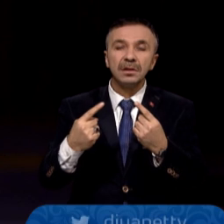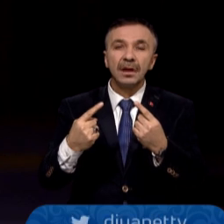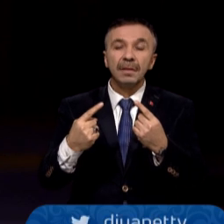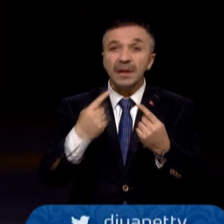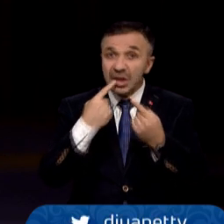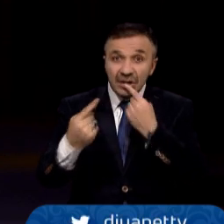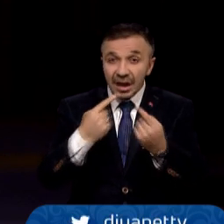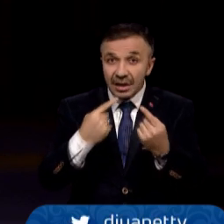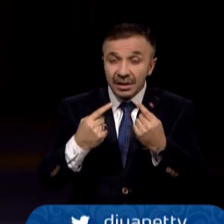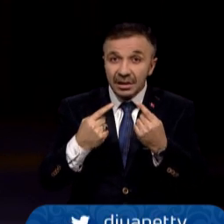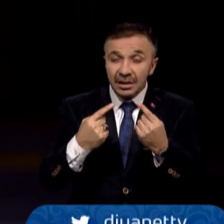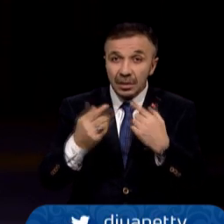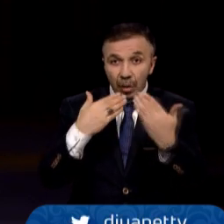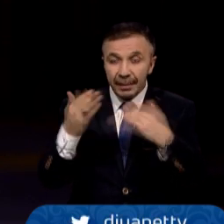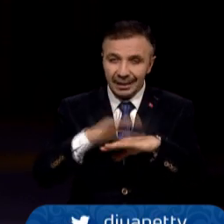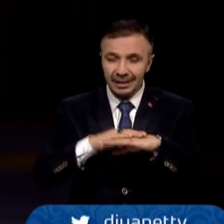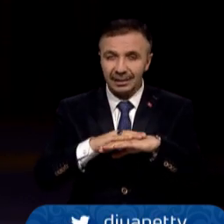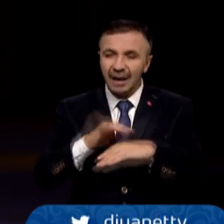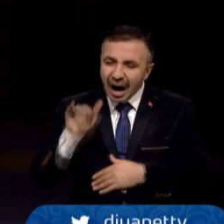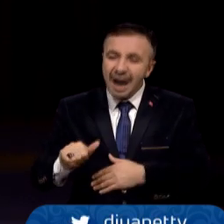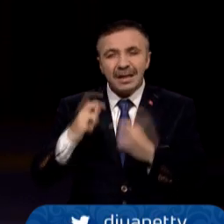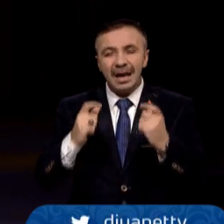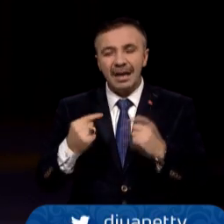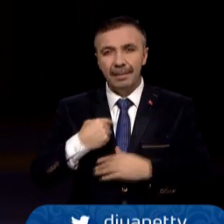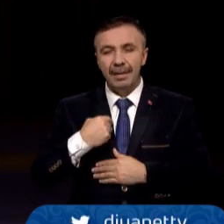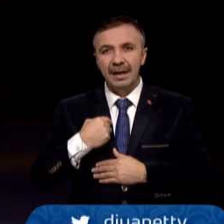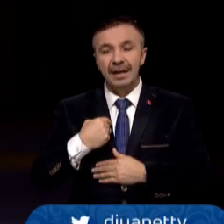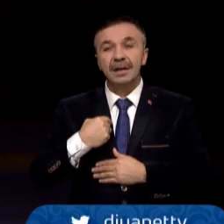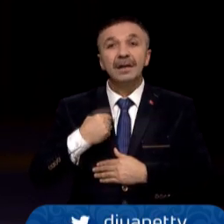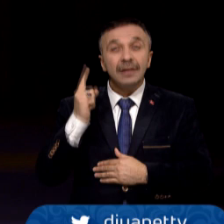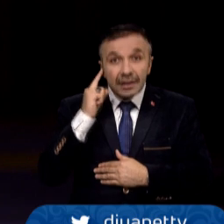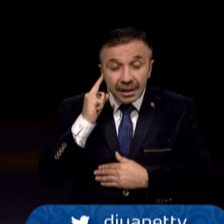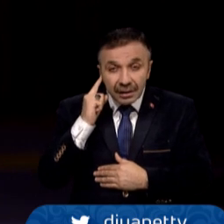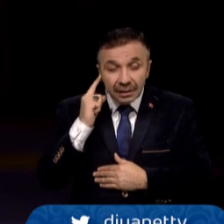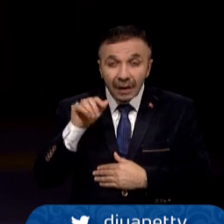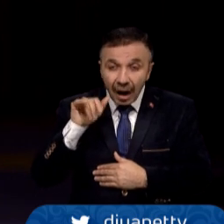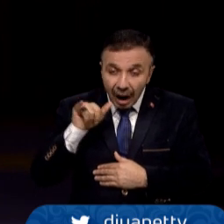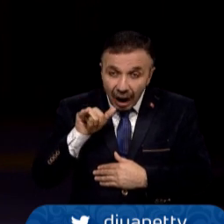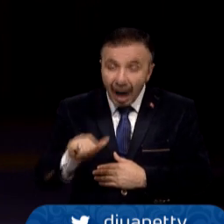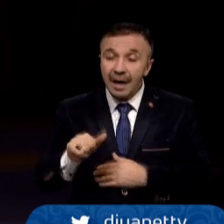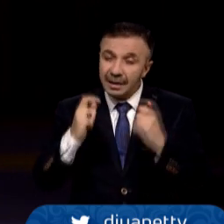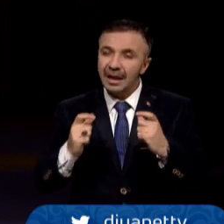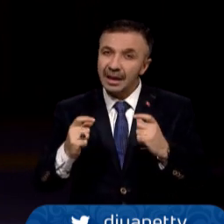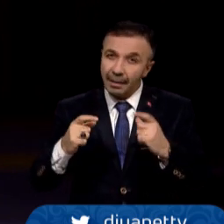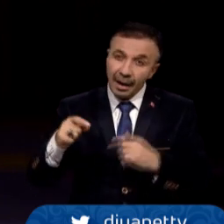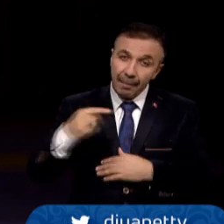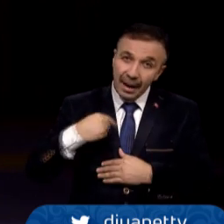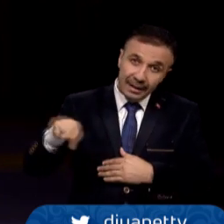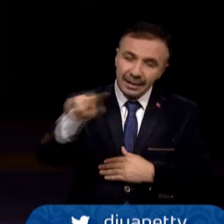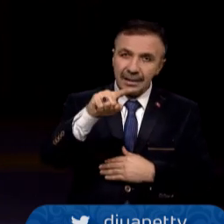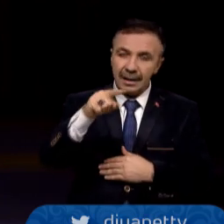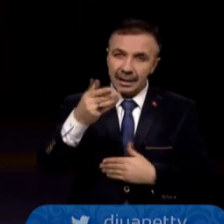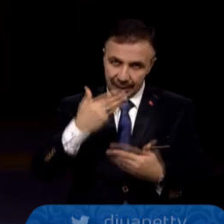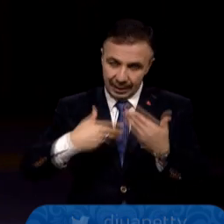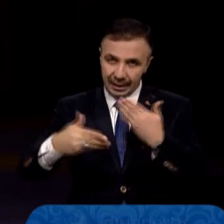birbirinizden Fikir alışverişi yapacaksınız aynı mekanda beni dinleyeceksiniz aynı mekanda Ben sizleri